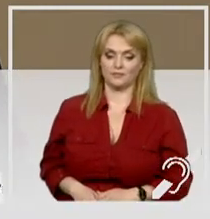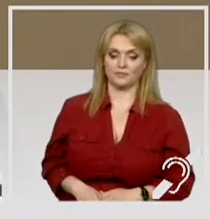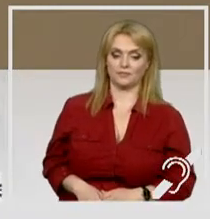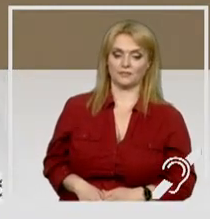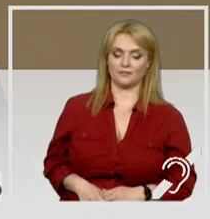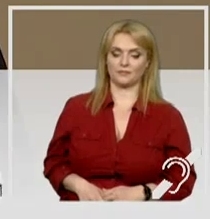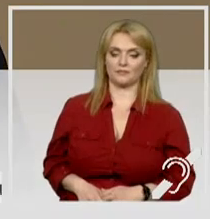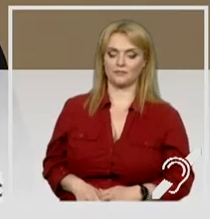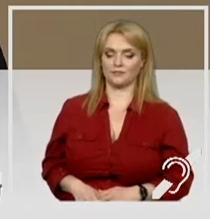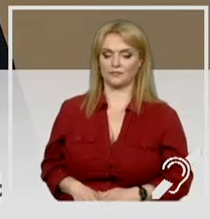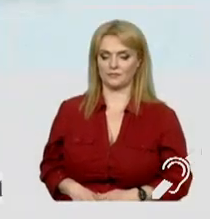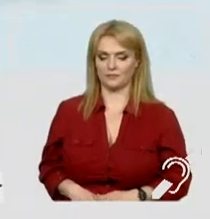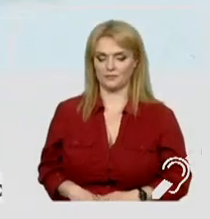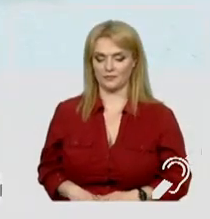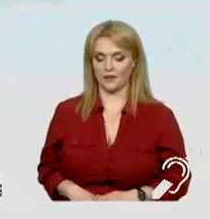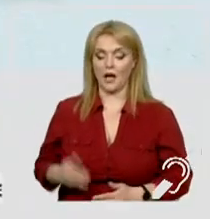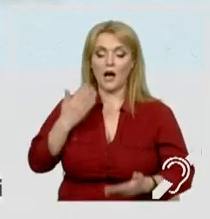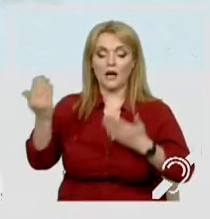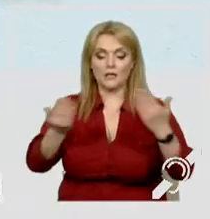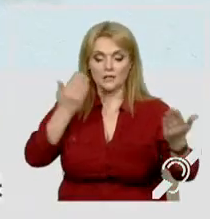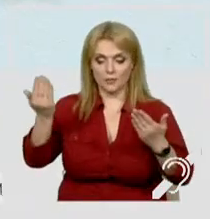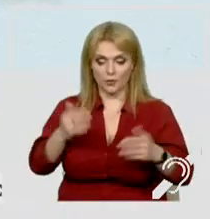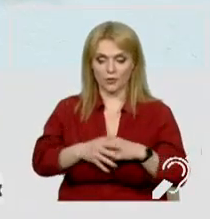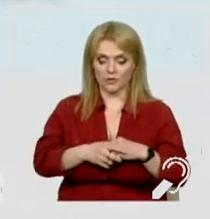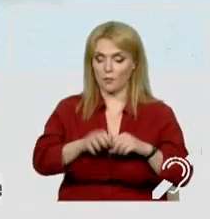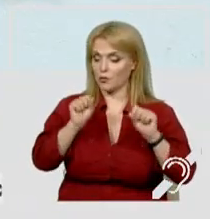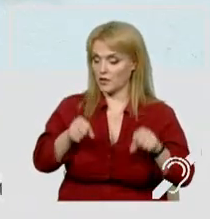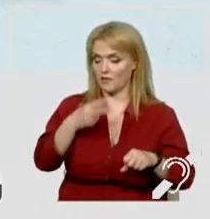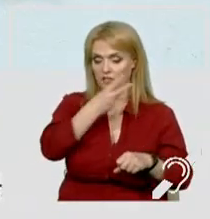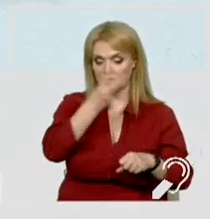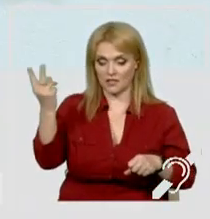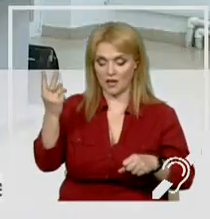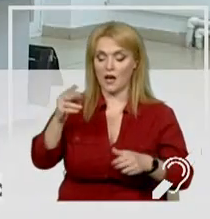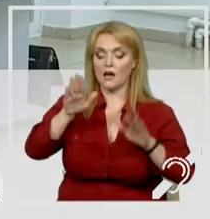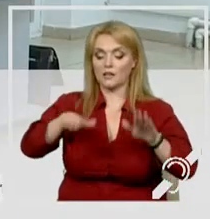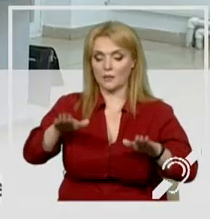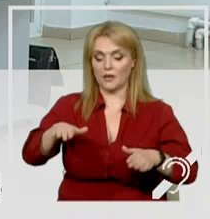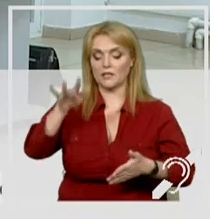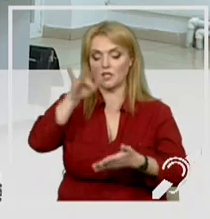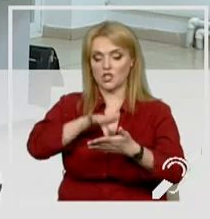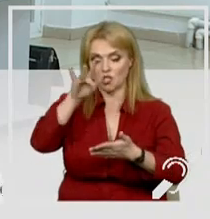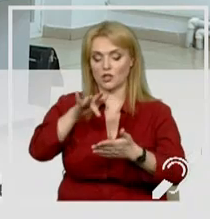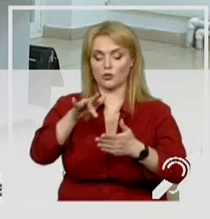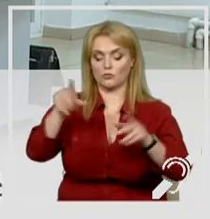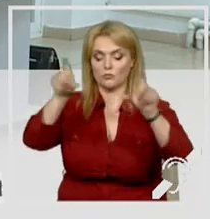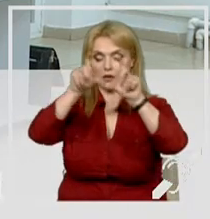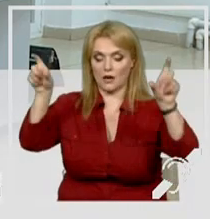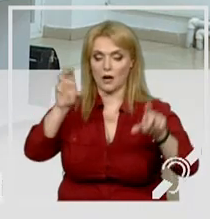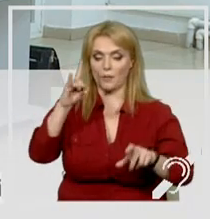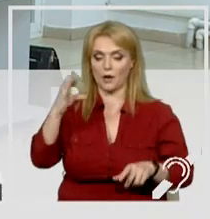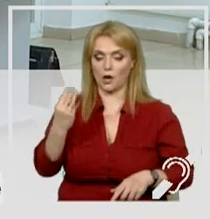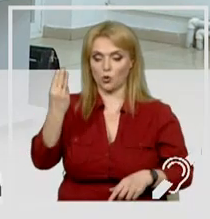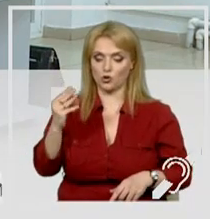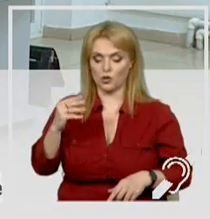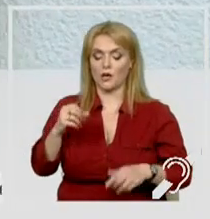Consiliului Monumentelor de For Public. Expoziția manifest poate fi vizitată la Centrul Constantin Brâncuș din Chișinău până pe